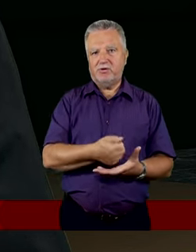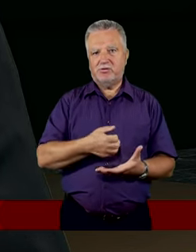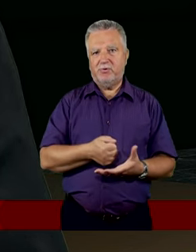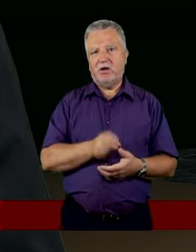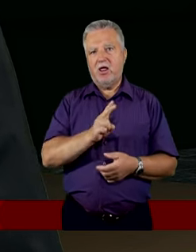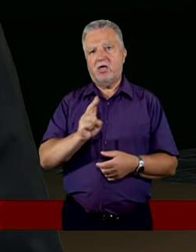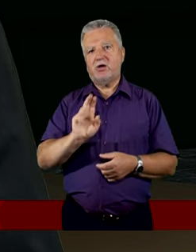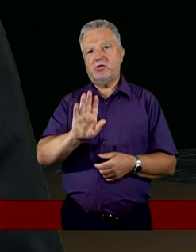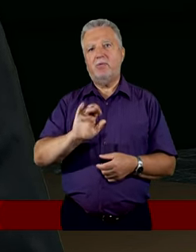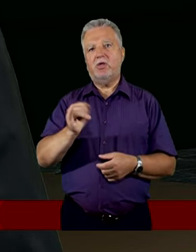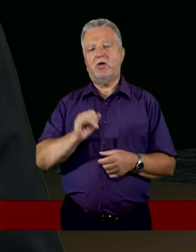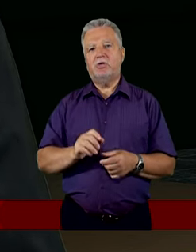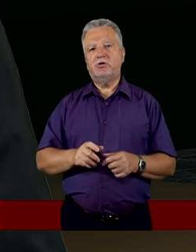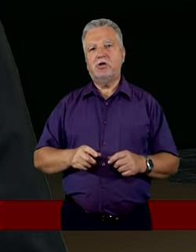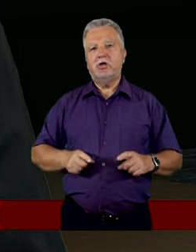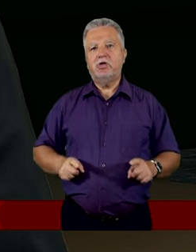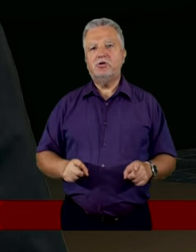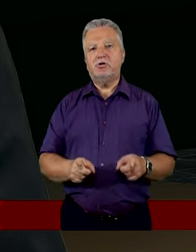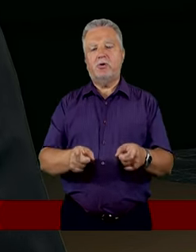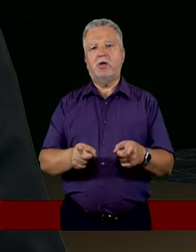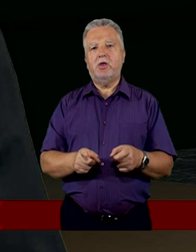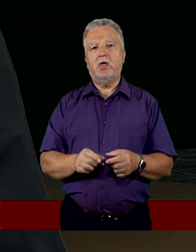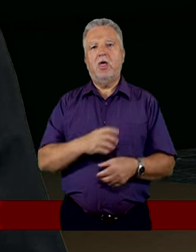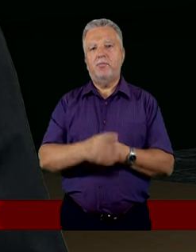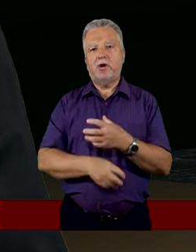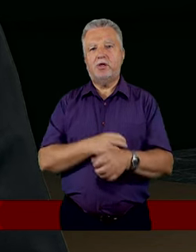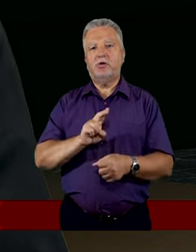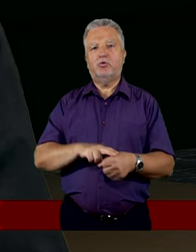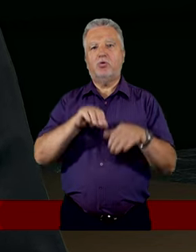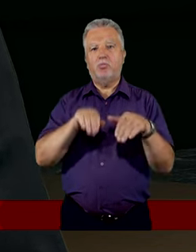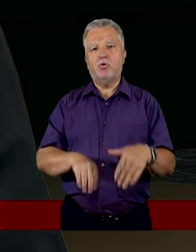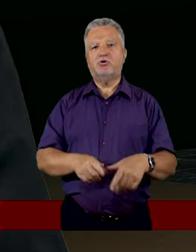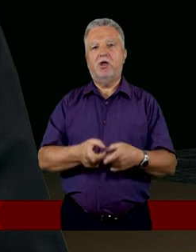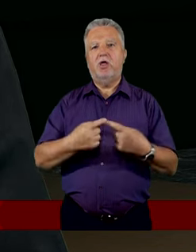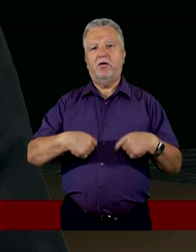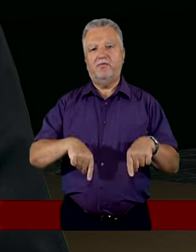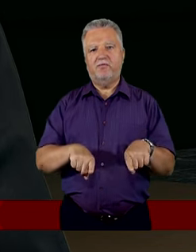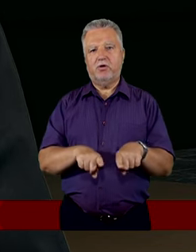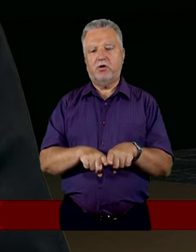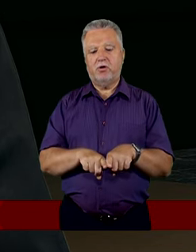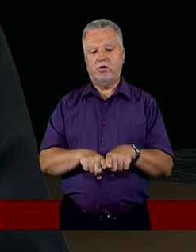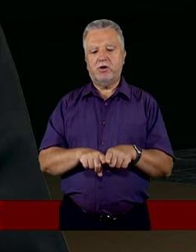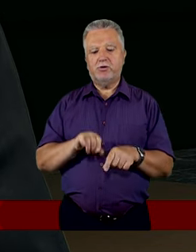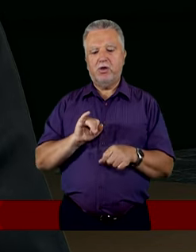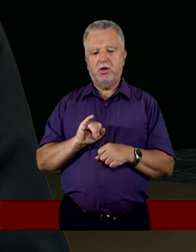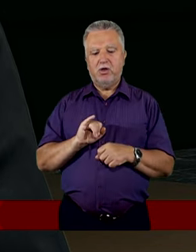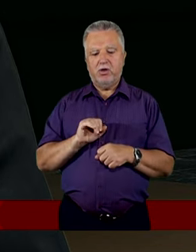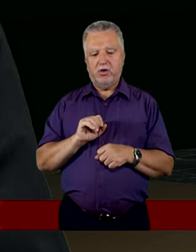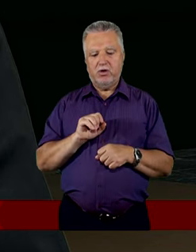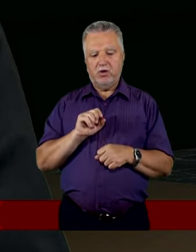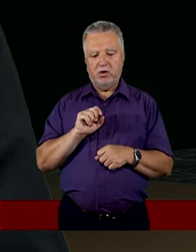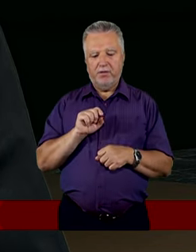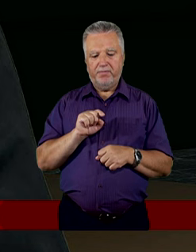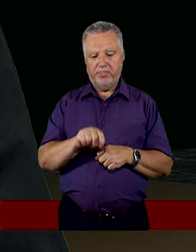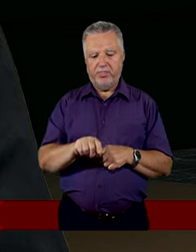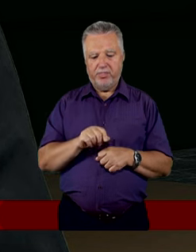Każdy człowiek ma jakieś dzieło do wykonania. Każdy człowiek ma jakąś pracę, którą może wykonać. I tę pracę, to jest, bym